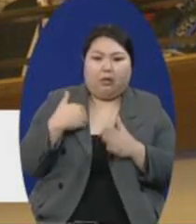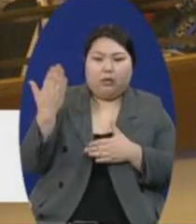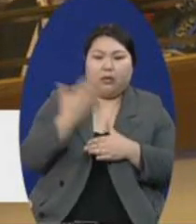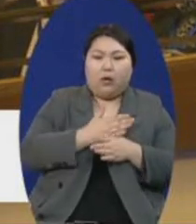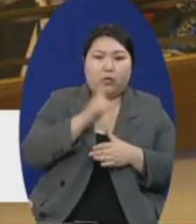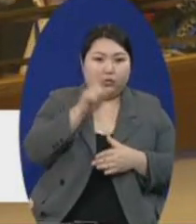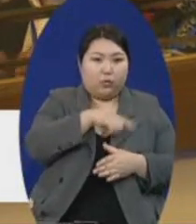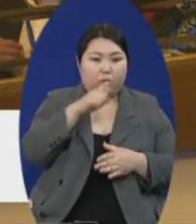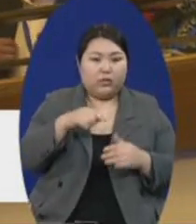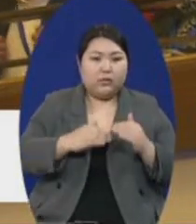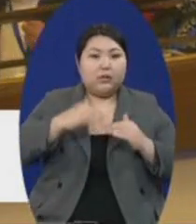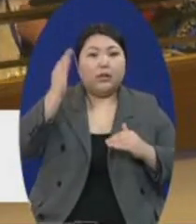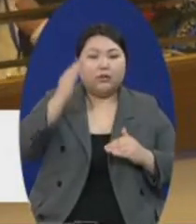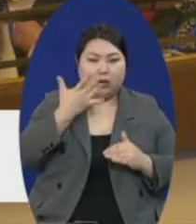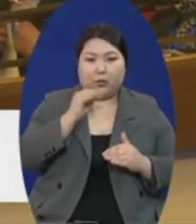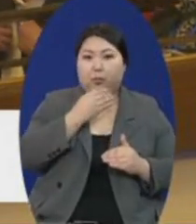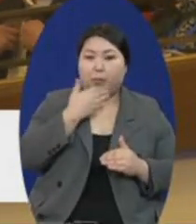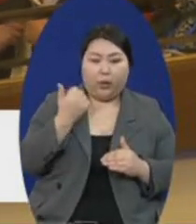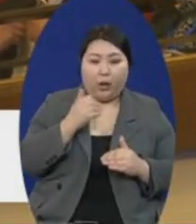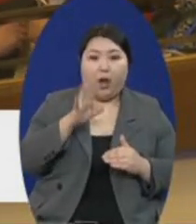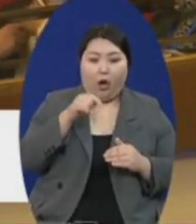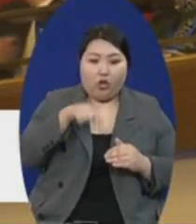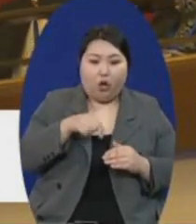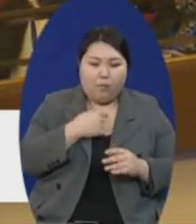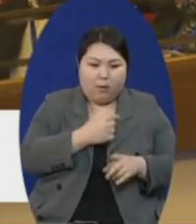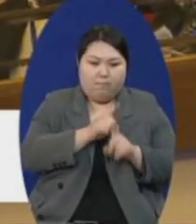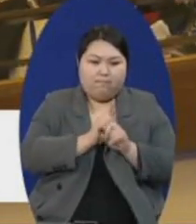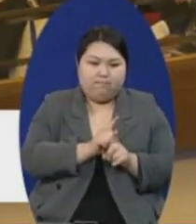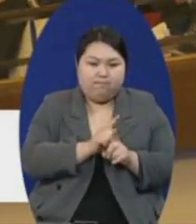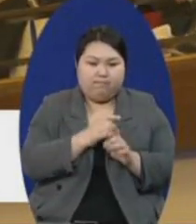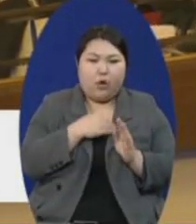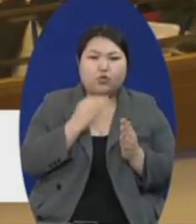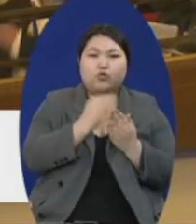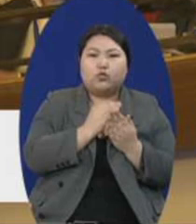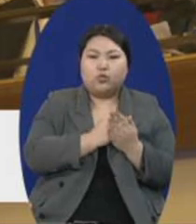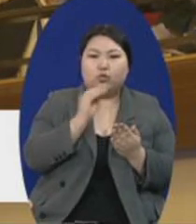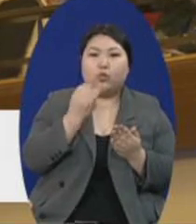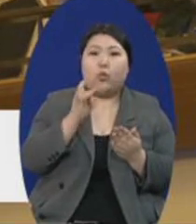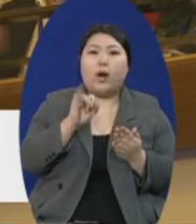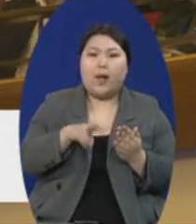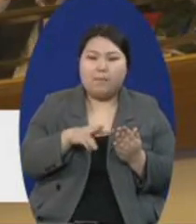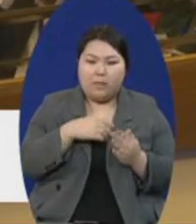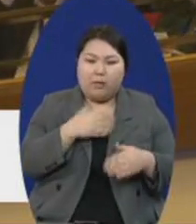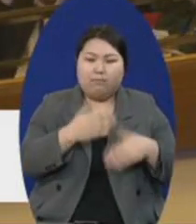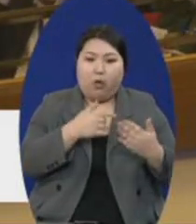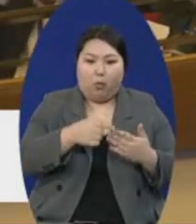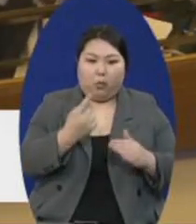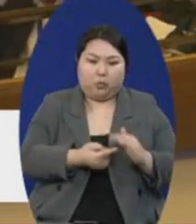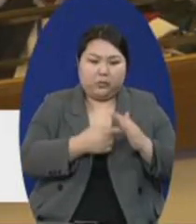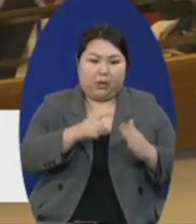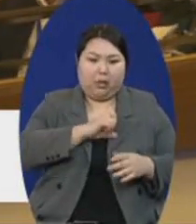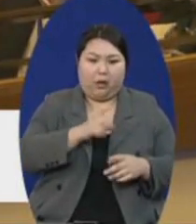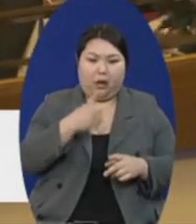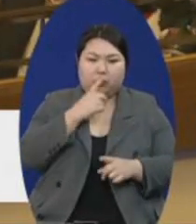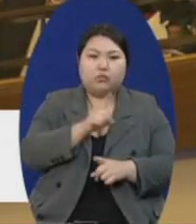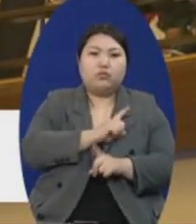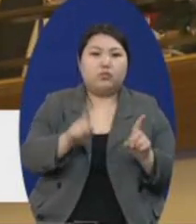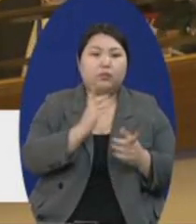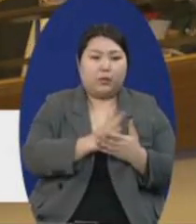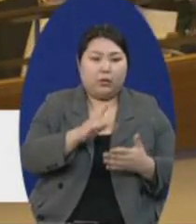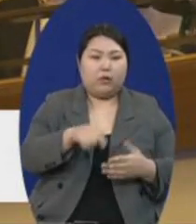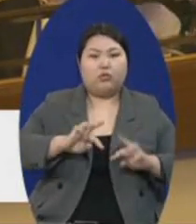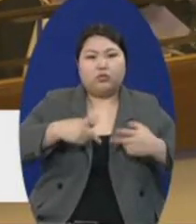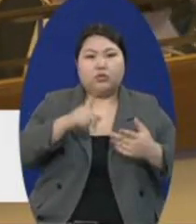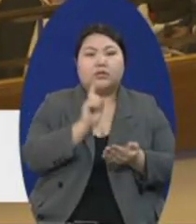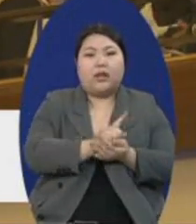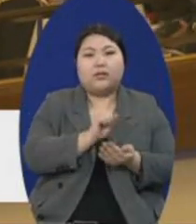дээш байхгүй. Тийм учраас одоо мөрдж байгаа манай журам бол энэ үндсэн эрхийг зөрчиж байгаа. Тийм учраас өөрчлөлт шаардлагатай